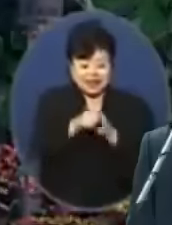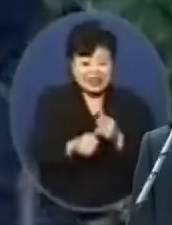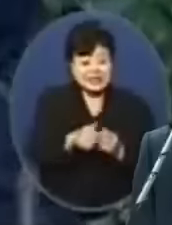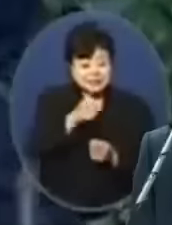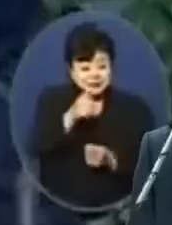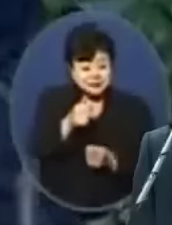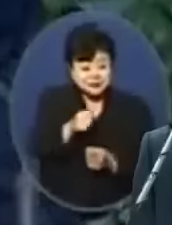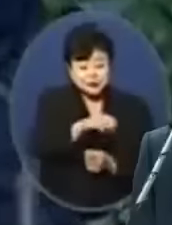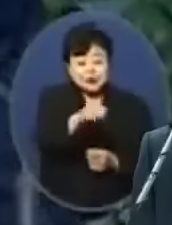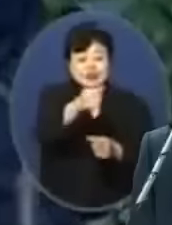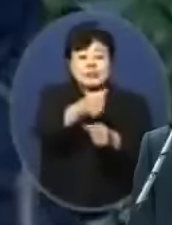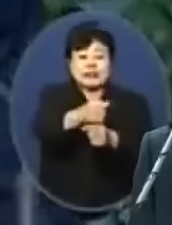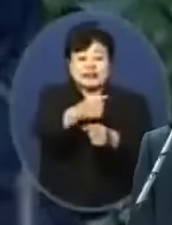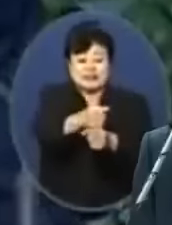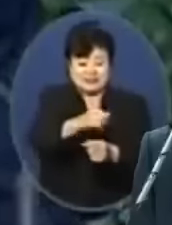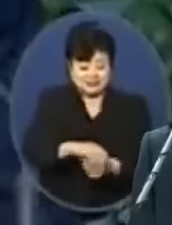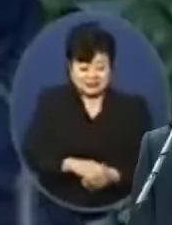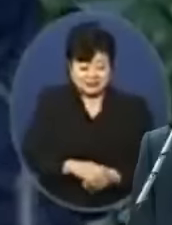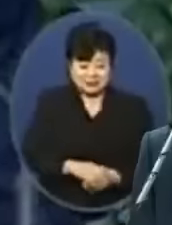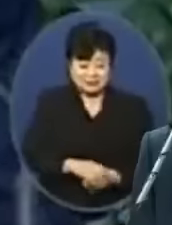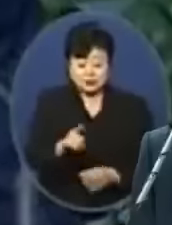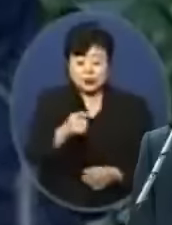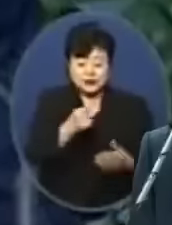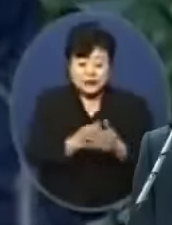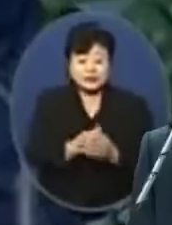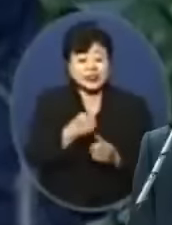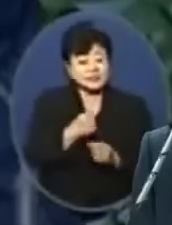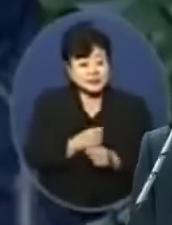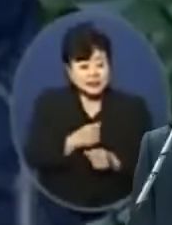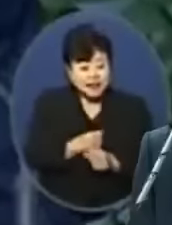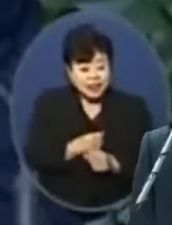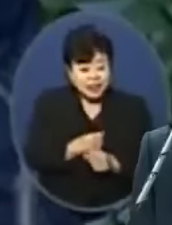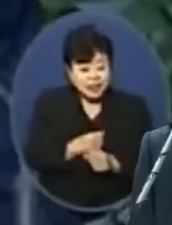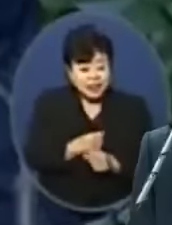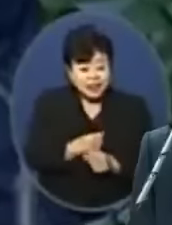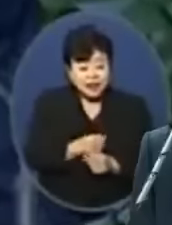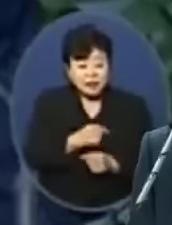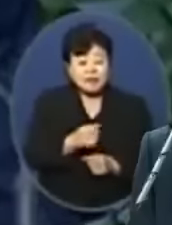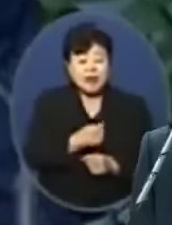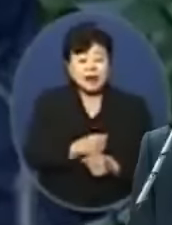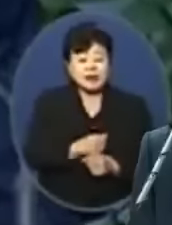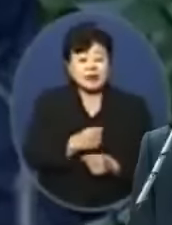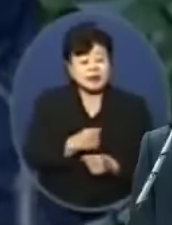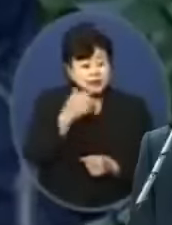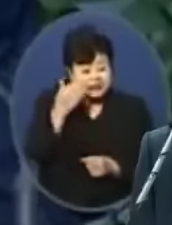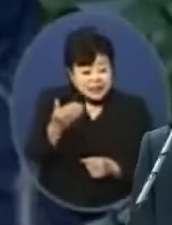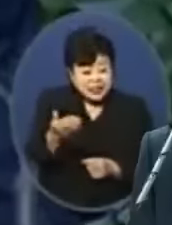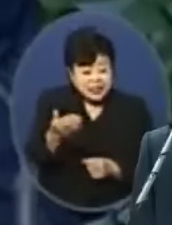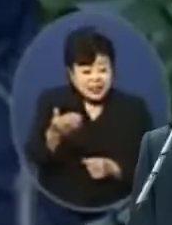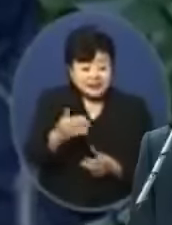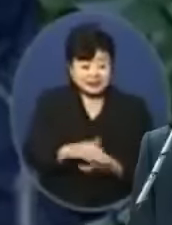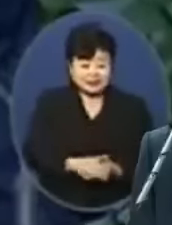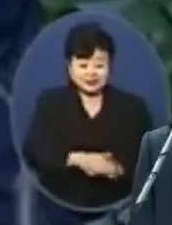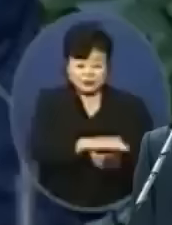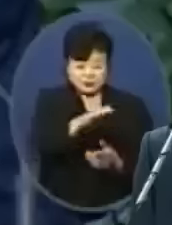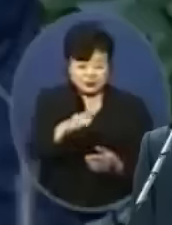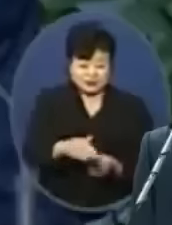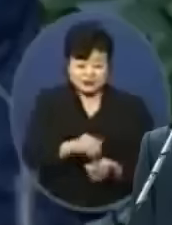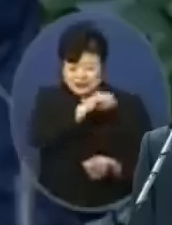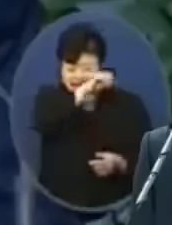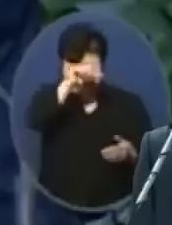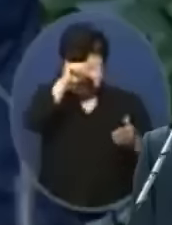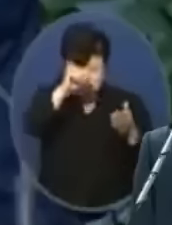하나님은 우리를 지으셨을 때 무엇 때문에 지으셨냐? 무엇 하라고 지으셨겠느냐? 우리는